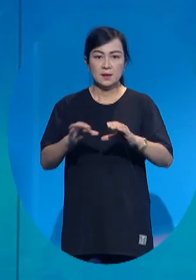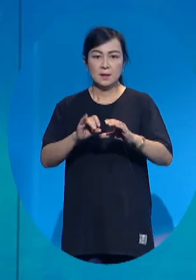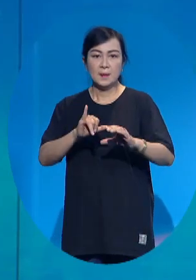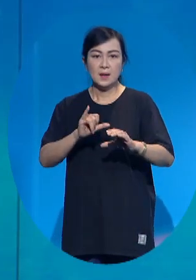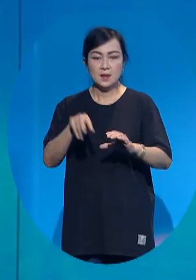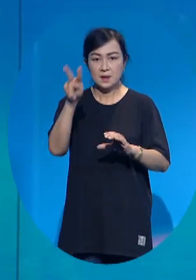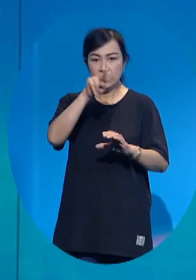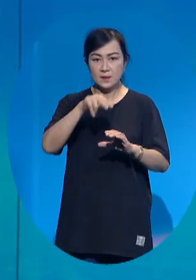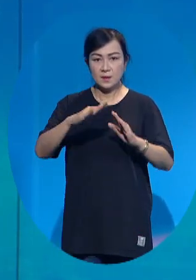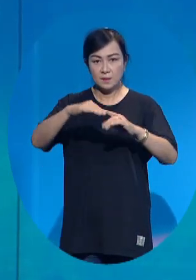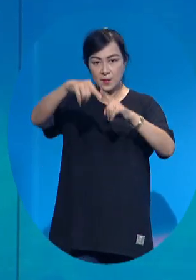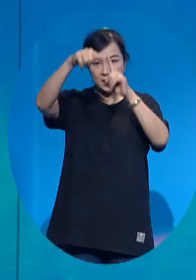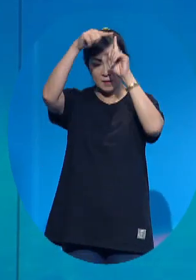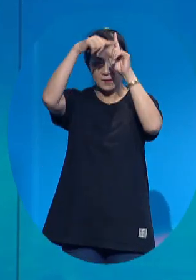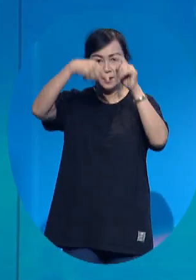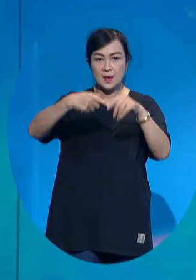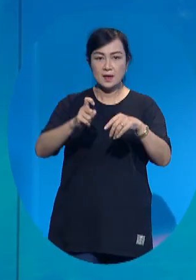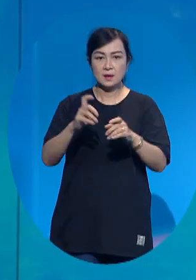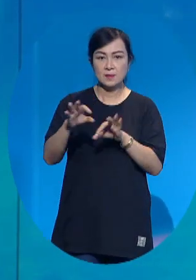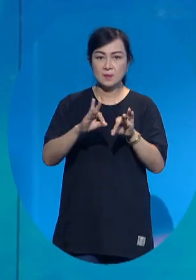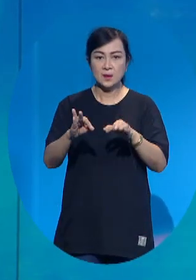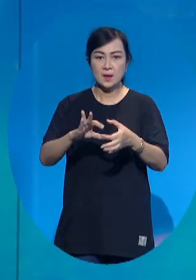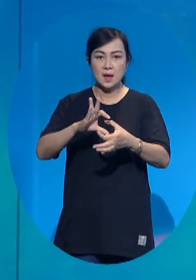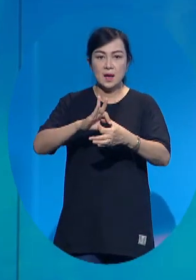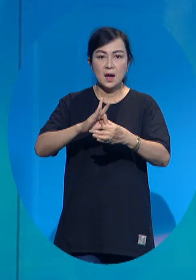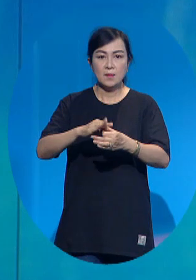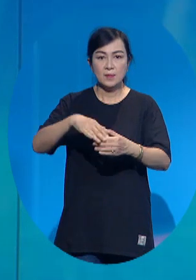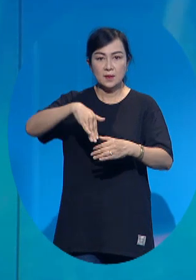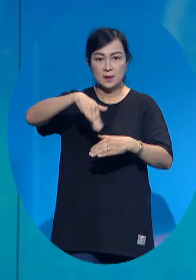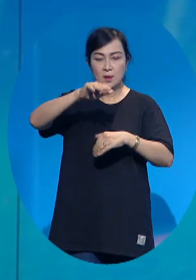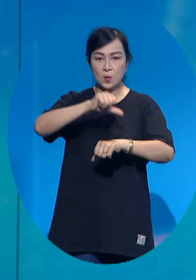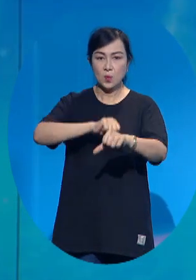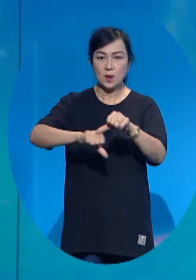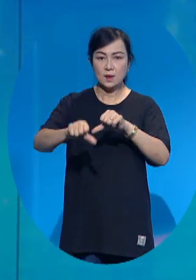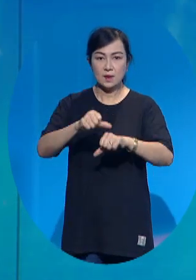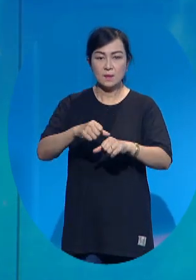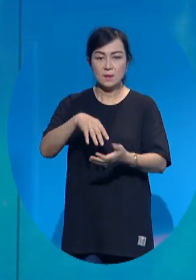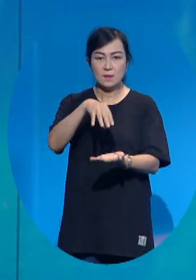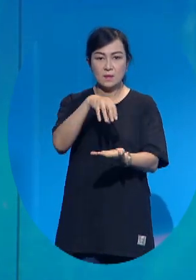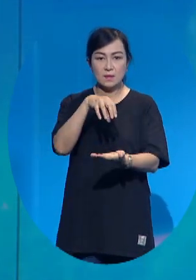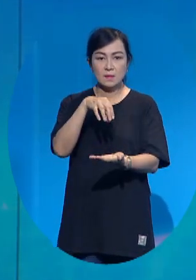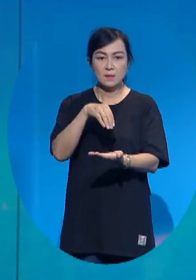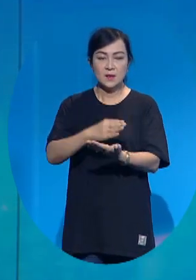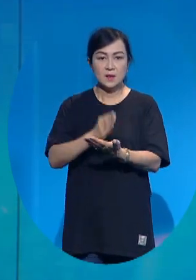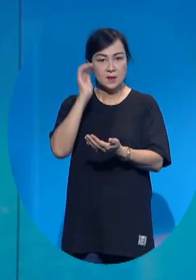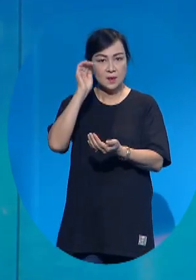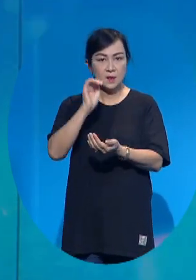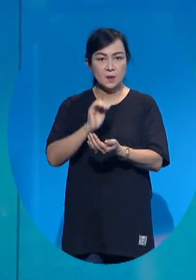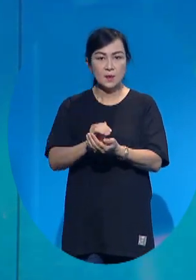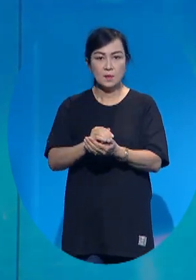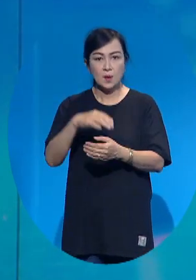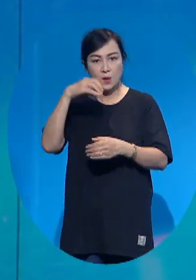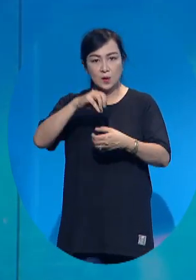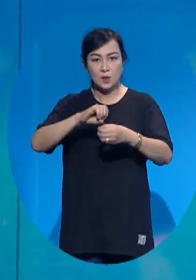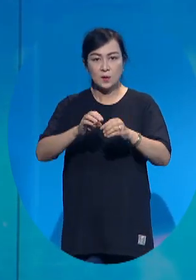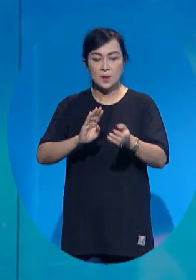Công ty Bayer Việt Nam và Bệnh viện Nhân dân Gia định Thành phố Hồ Chí Minh vừa ký kết hợp tác tăng cường các hoạt động cập nhật kiến thức, chia sẻ kinh nghiệm lâm sàng trong